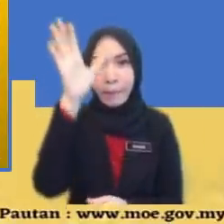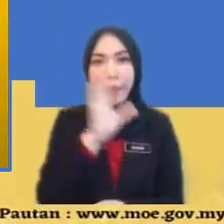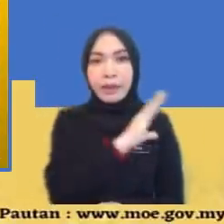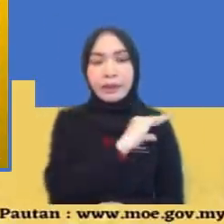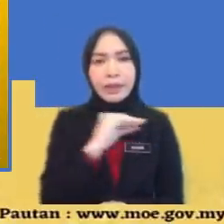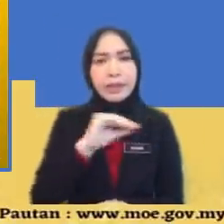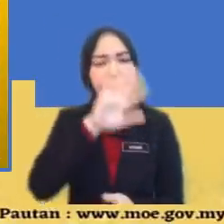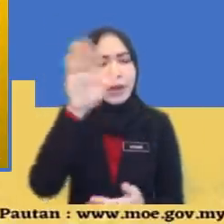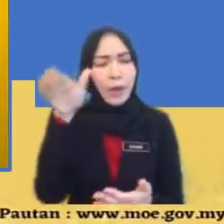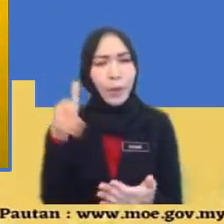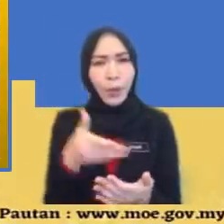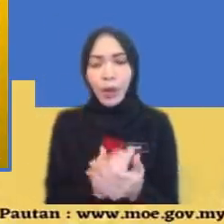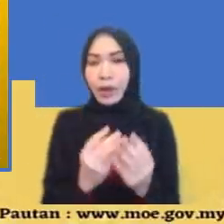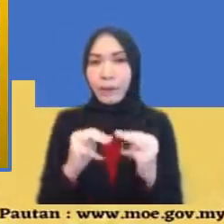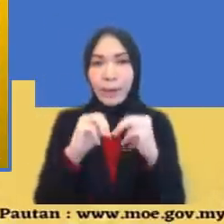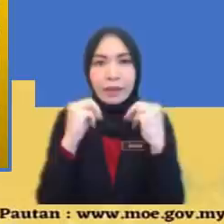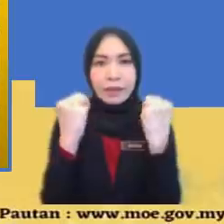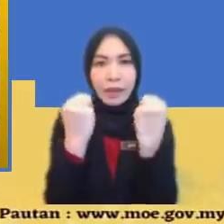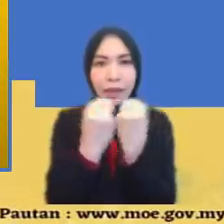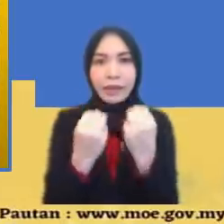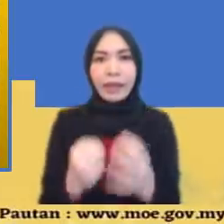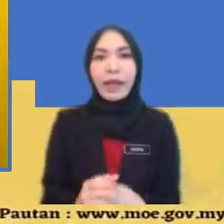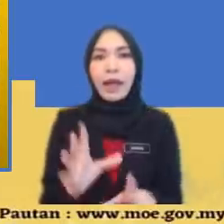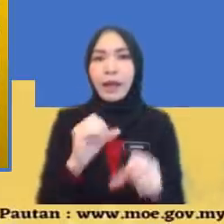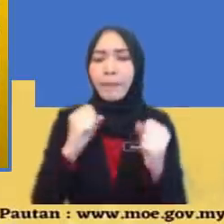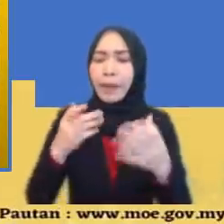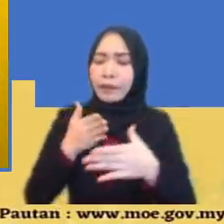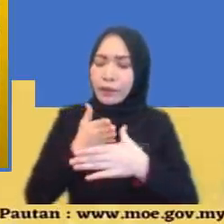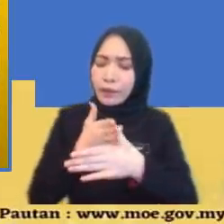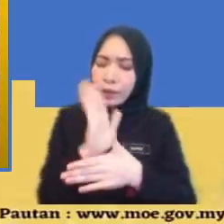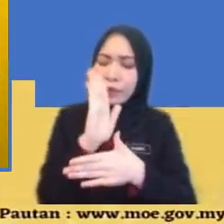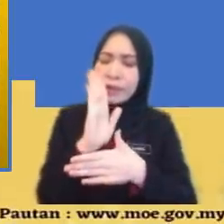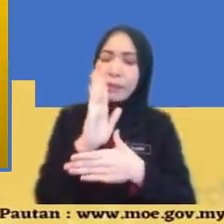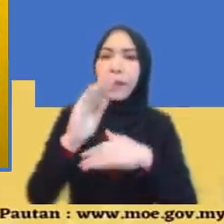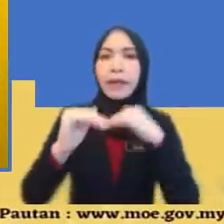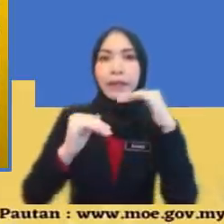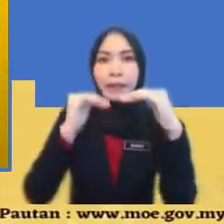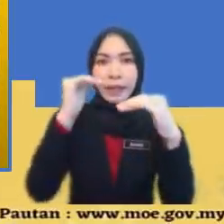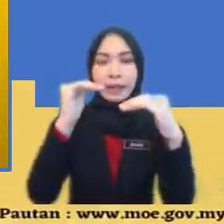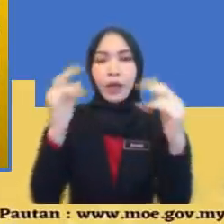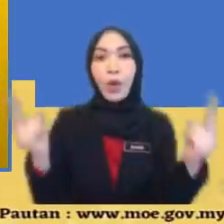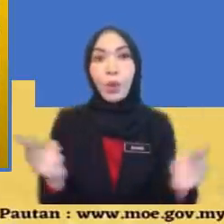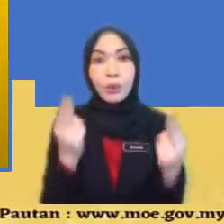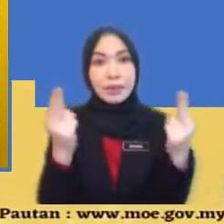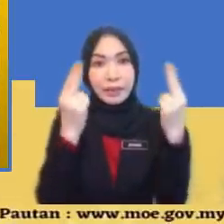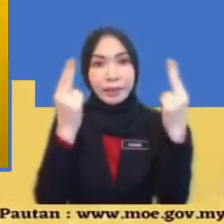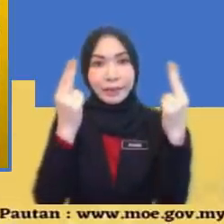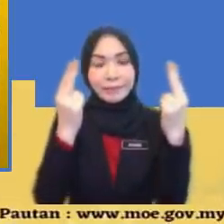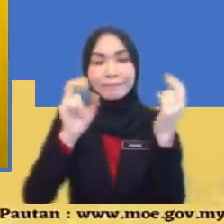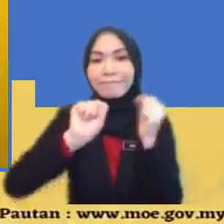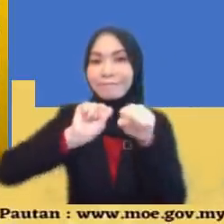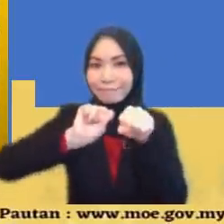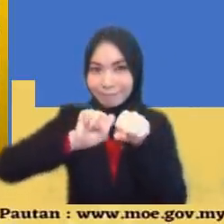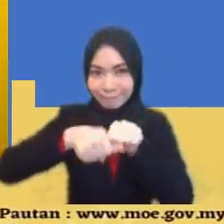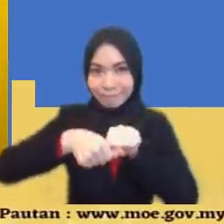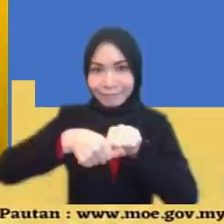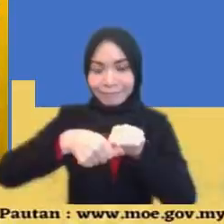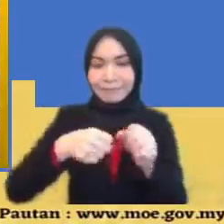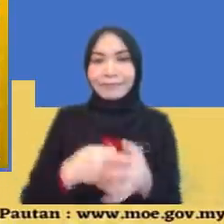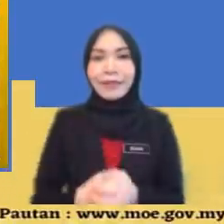dapat terus meningkatkan LTE m dan kerjasama er ad agar hasrat pendidikan negara